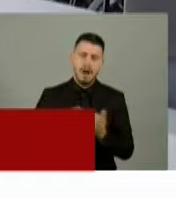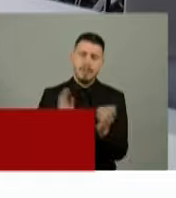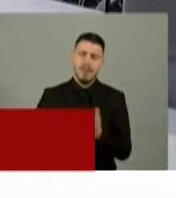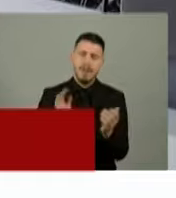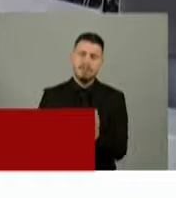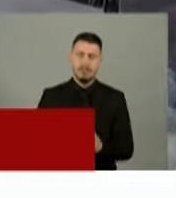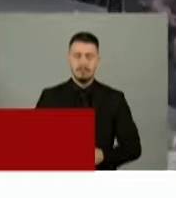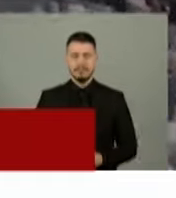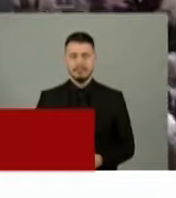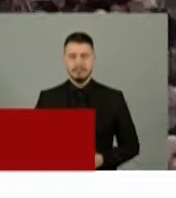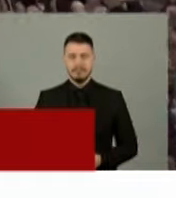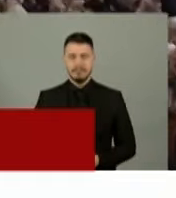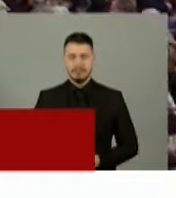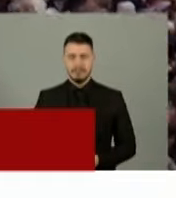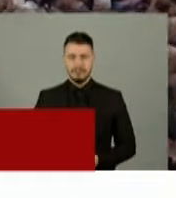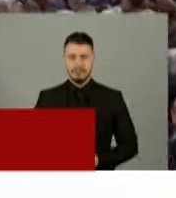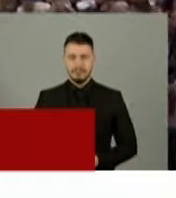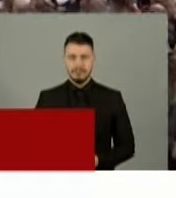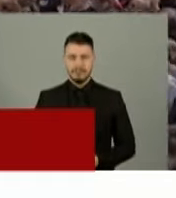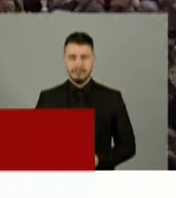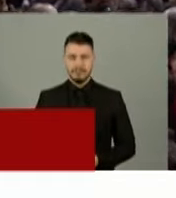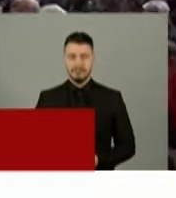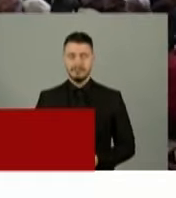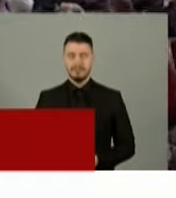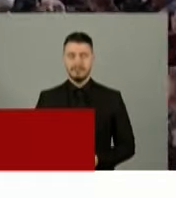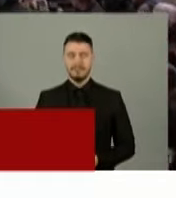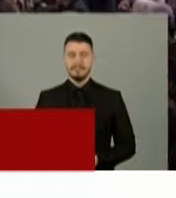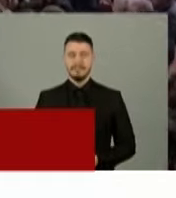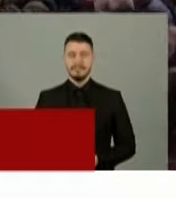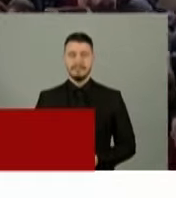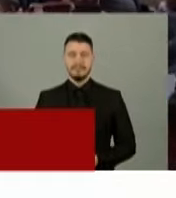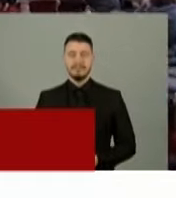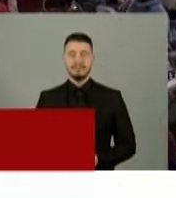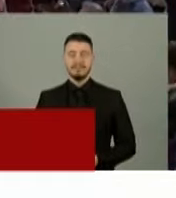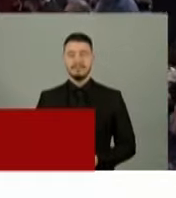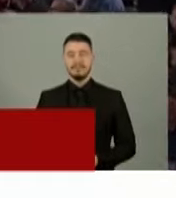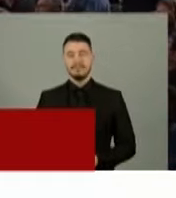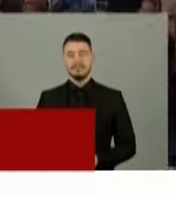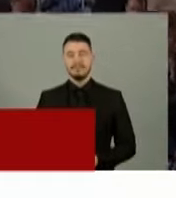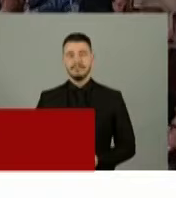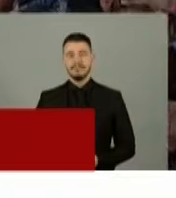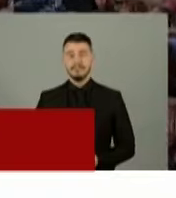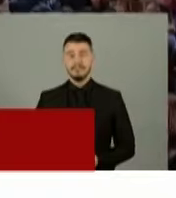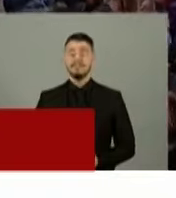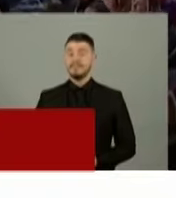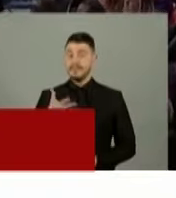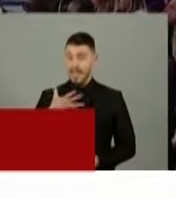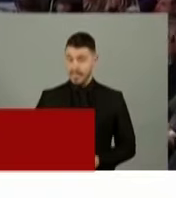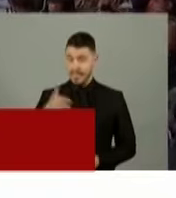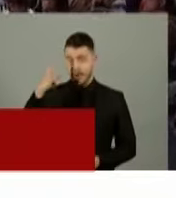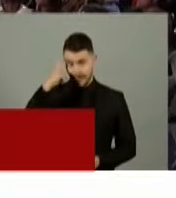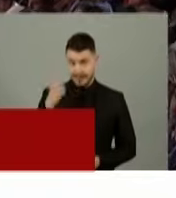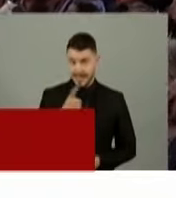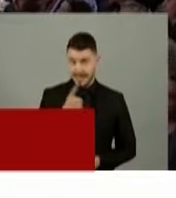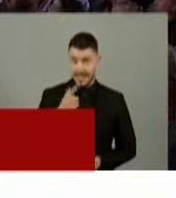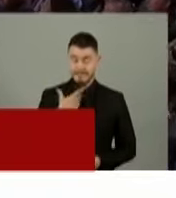παρόλα αυτά, τώρα τον βλέπουμε να επανέρχεται μέσω μιας άλλης υποψηφιότητας. Ίσως και να πιέστηκε, δεν ξέρω περισσότερα. Το έχει πει δεύτερη φορά, αλλά